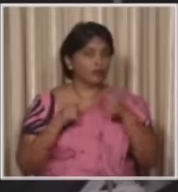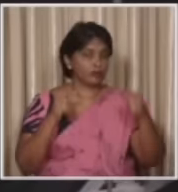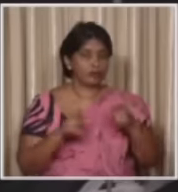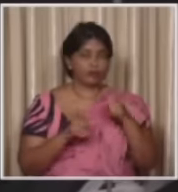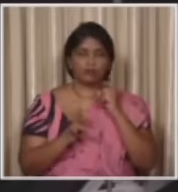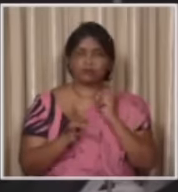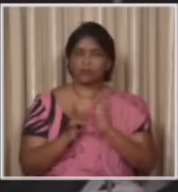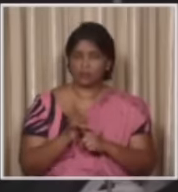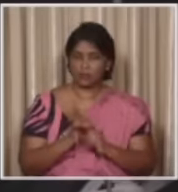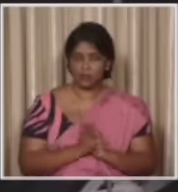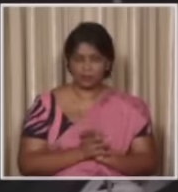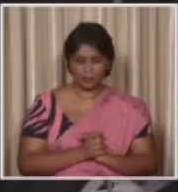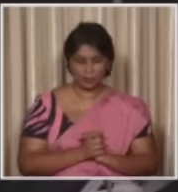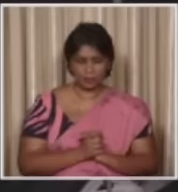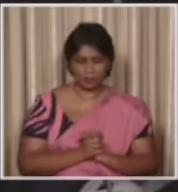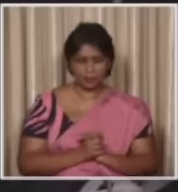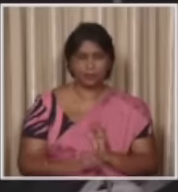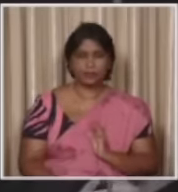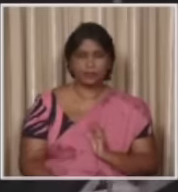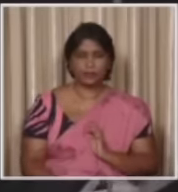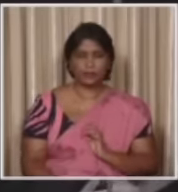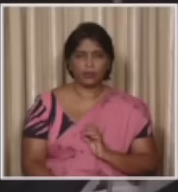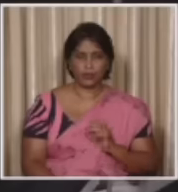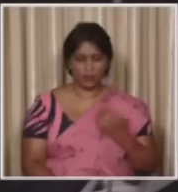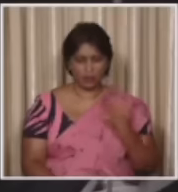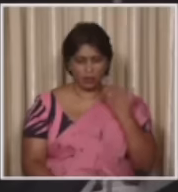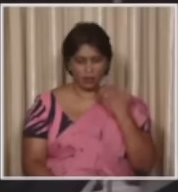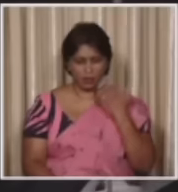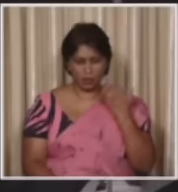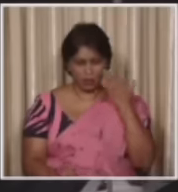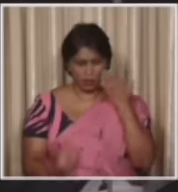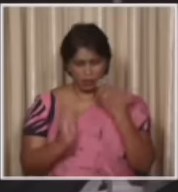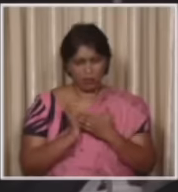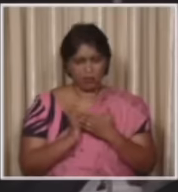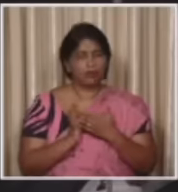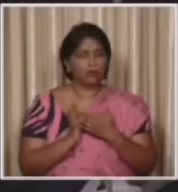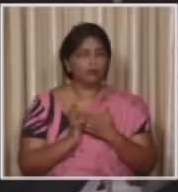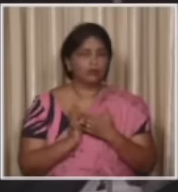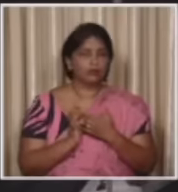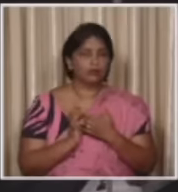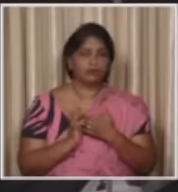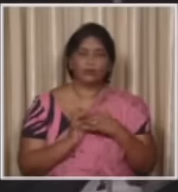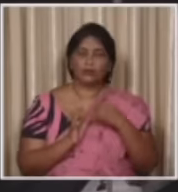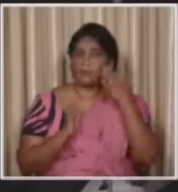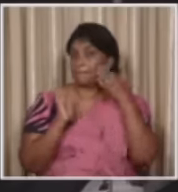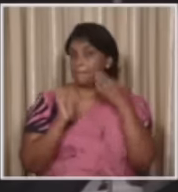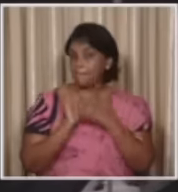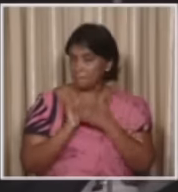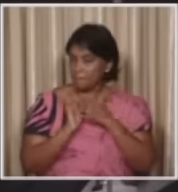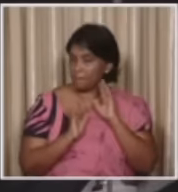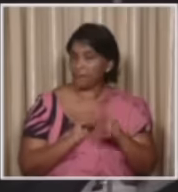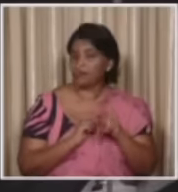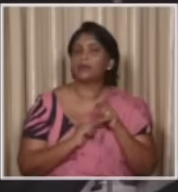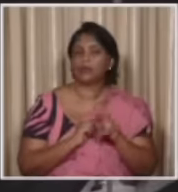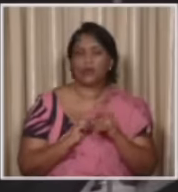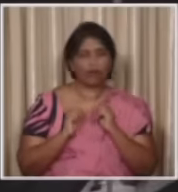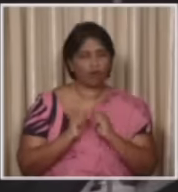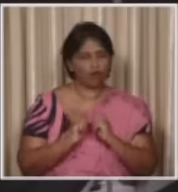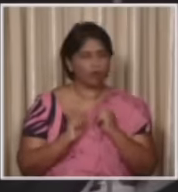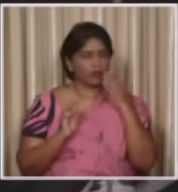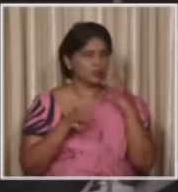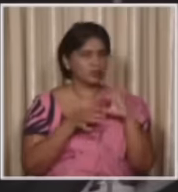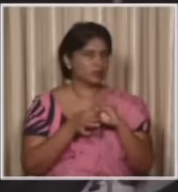සංවිධායකතුමනි Yes that why I just want to highlight and see how this is interconnected and the